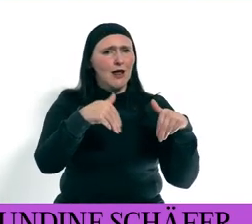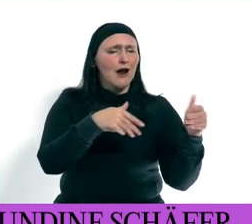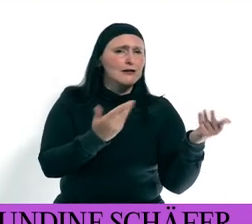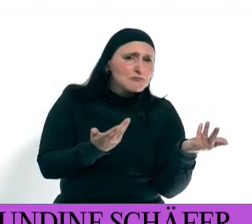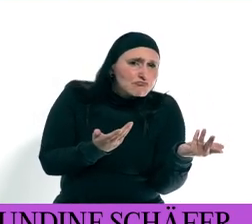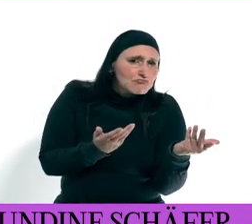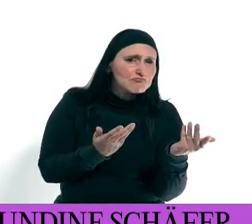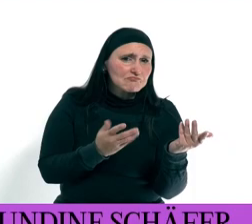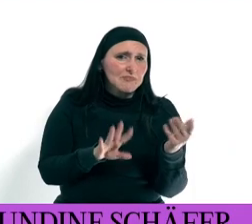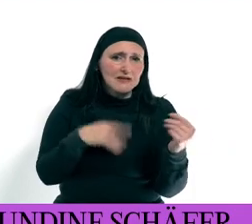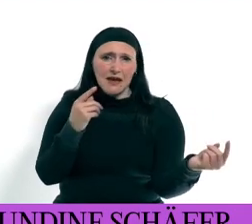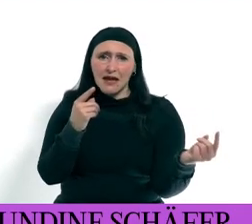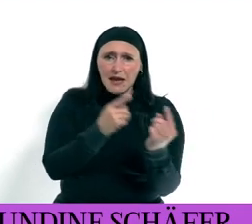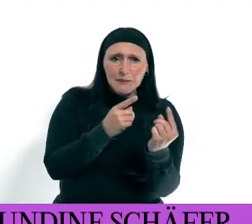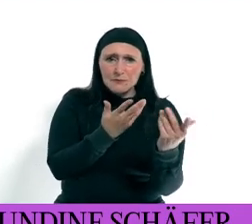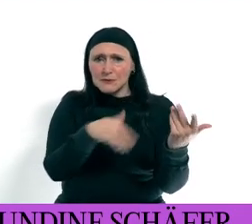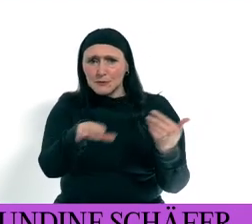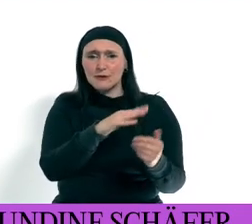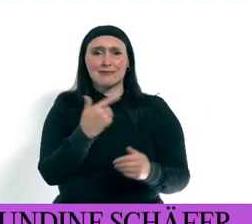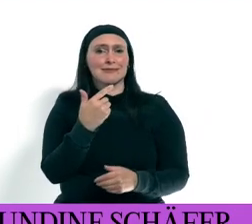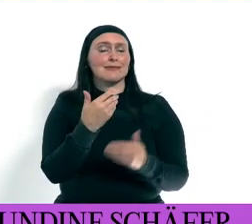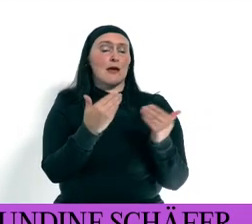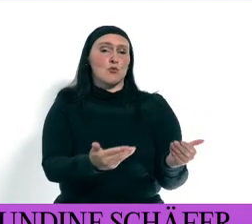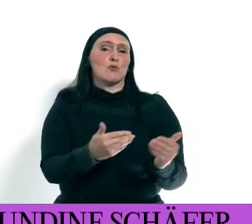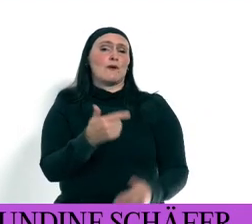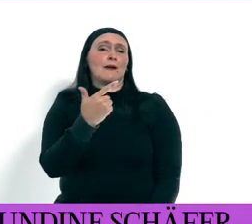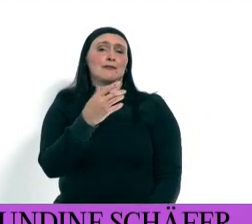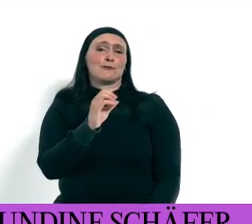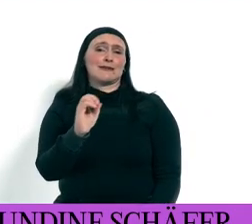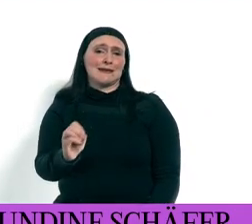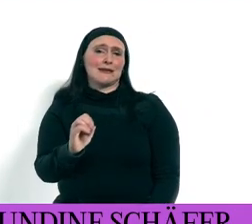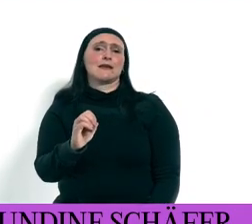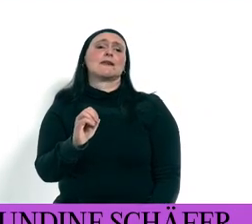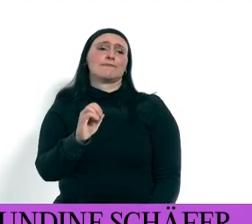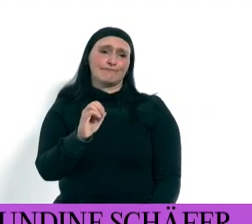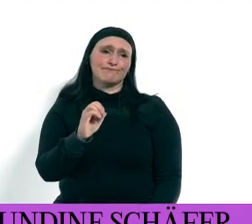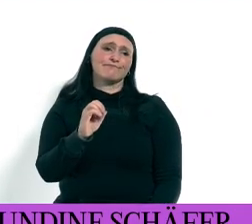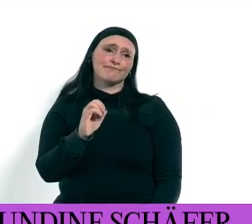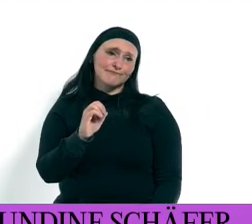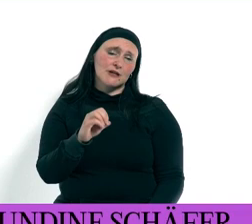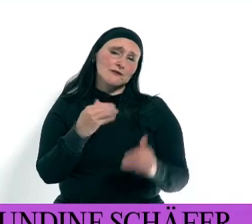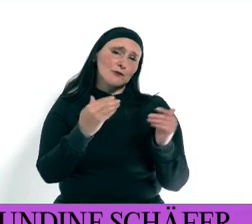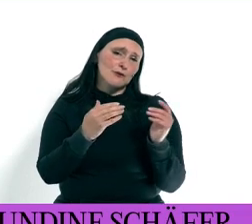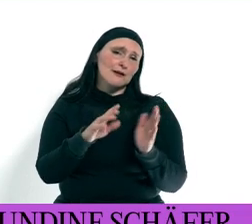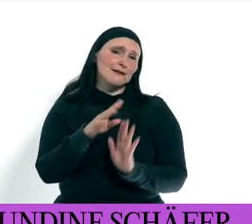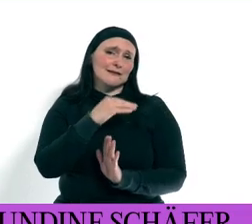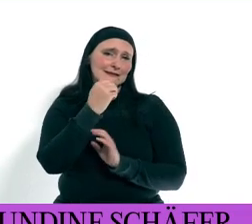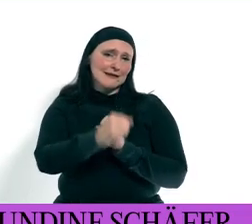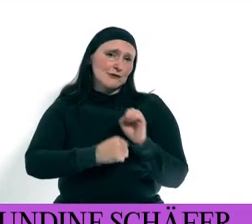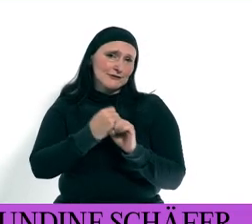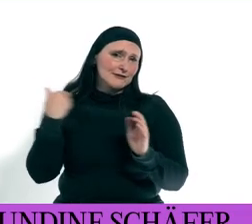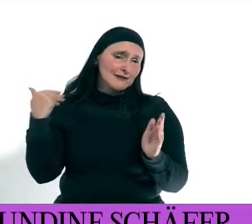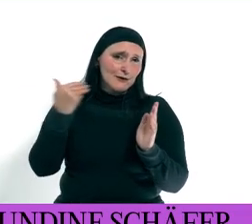Trust zunächst. Was hat euch dazu bewogen, das zu tun, das ihr seit 20 Jahren ungefähr schon